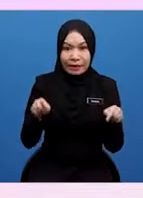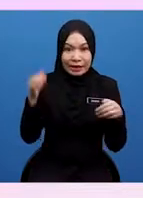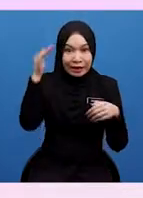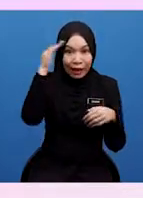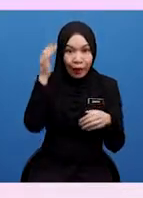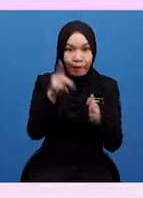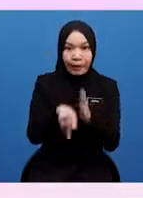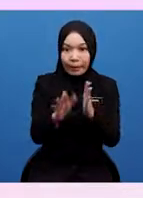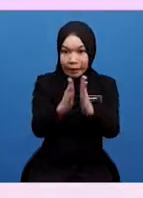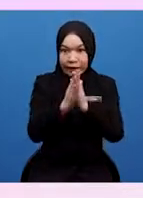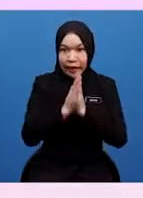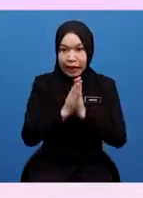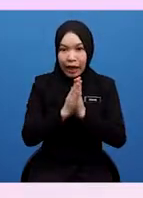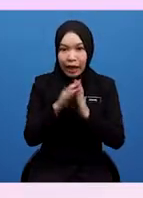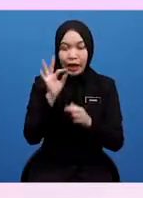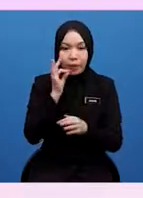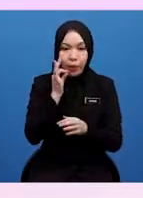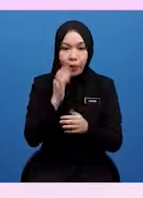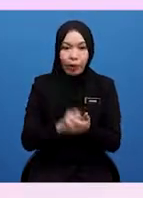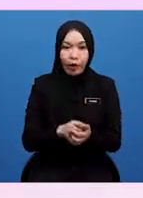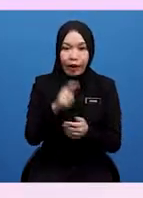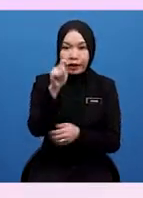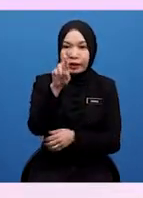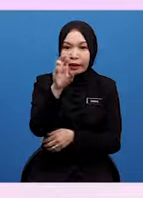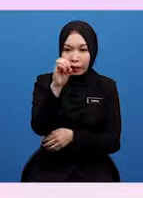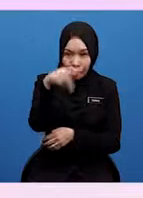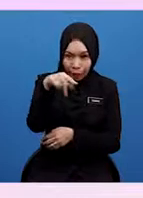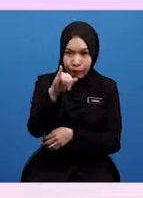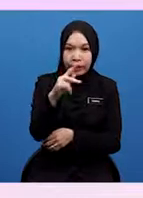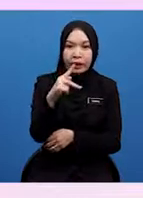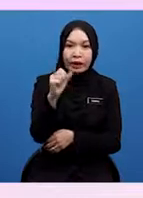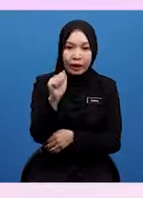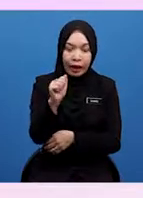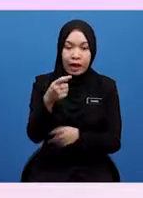tahun 2011 hingga tahun 2014 di Malaysia.